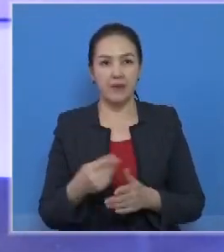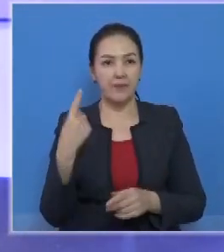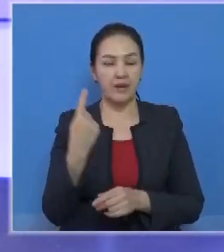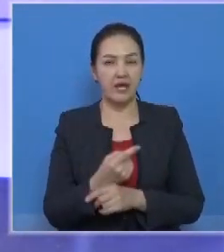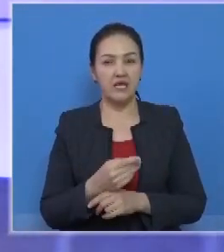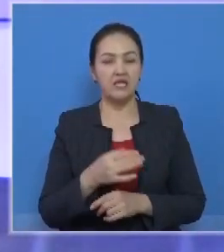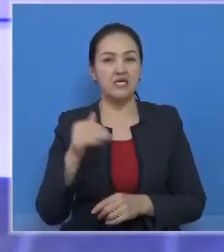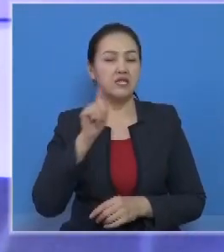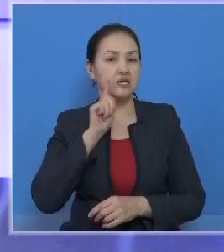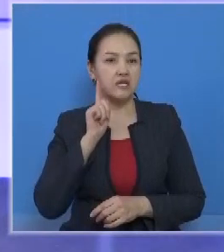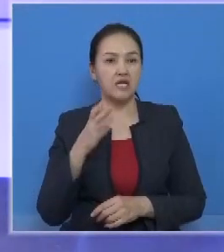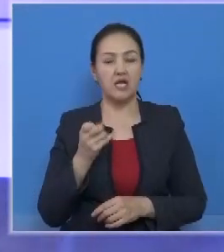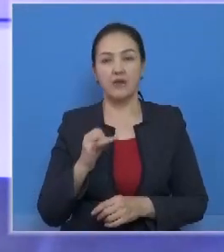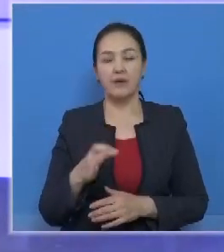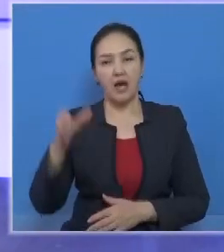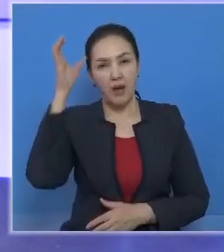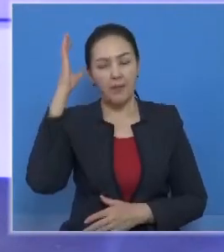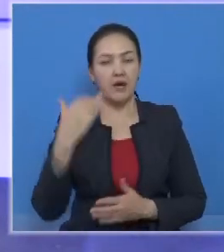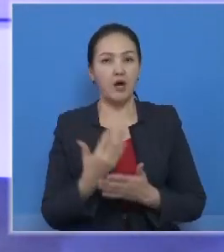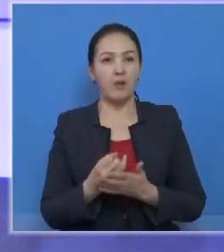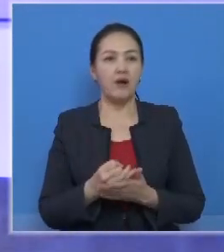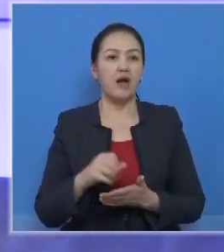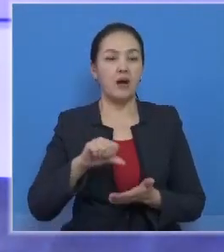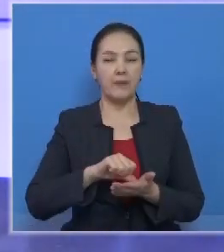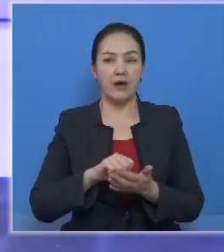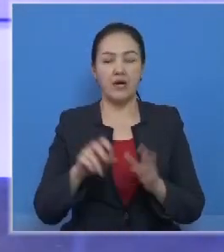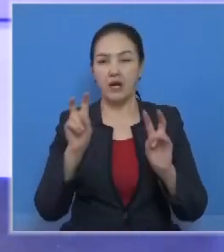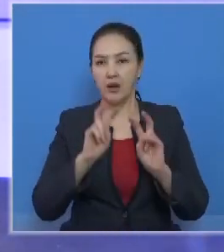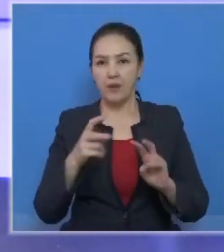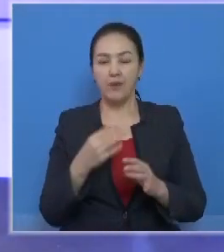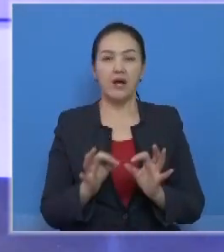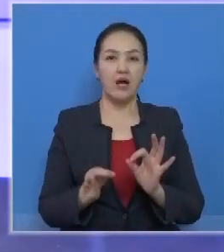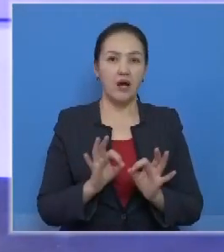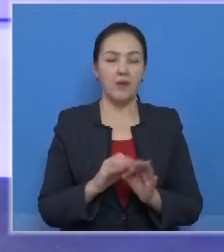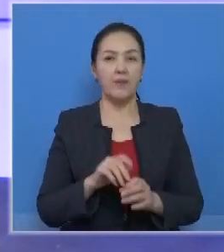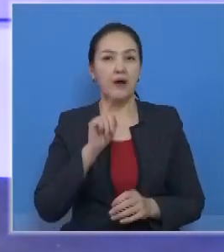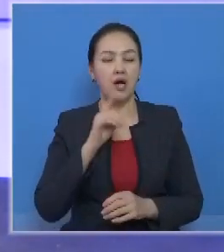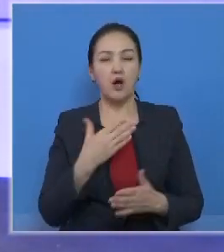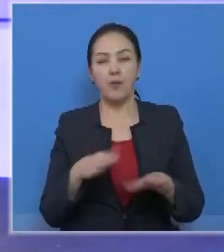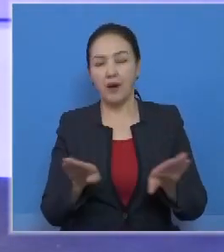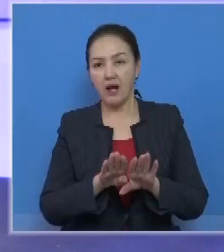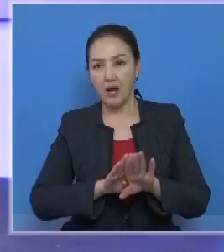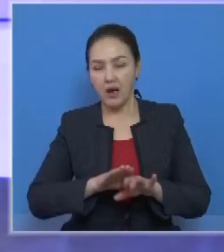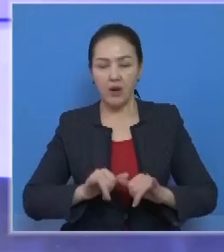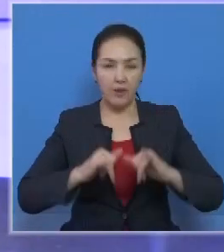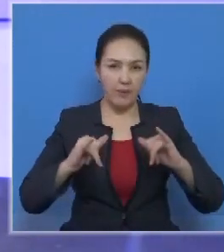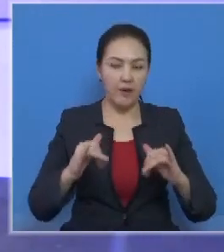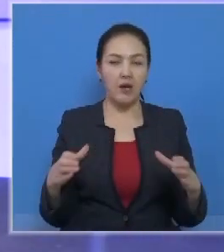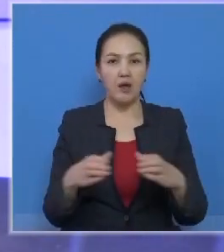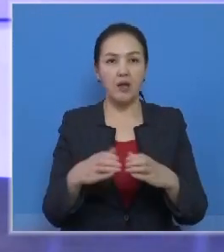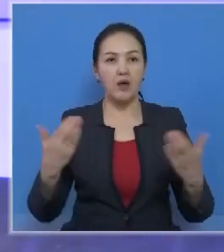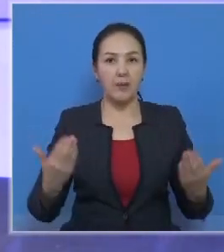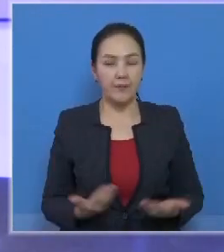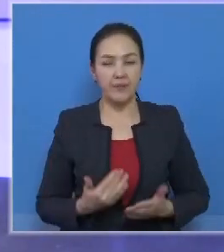жас ғалым жобасы. Жоғары білікті және бәсекеге қабілетті зерттеушілерді қалыптастырып, жас ғалымдардың үлесін арттыруға арналған жоба